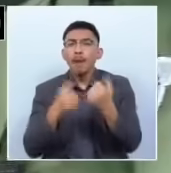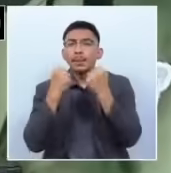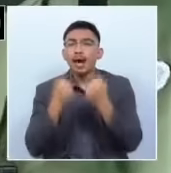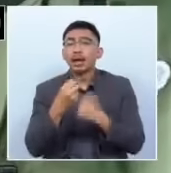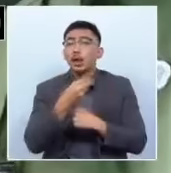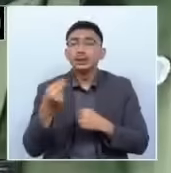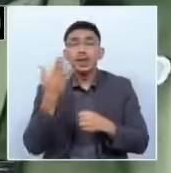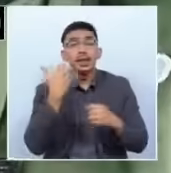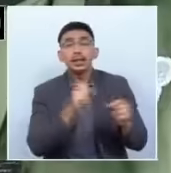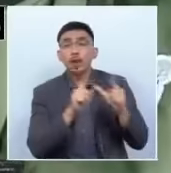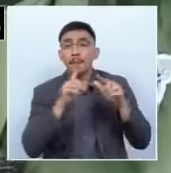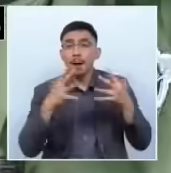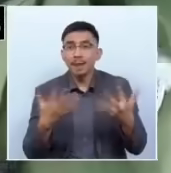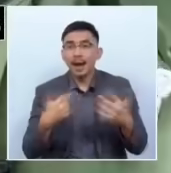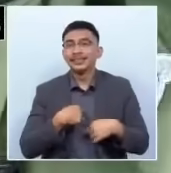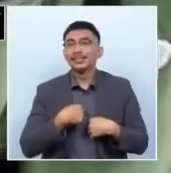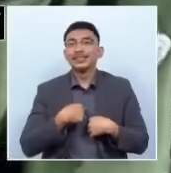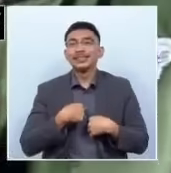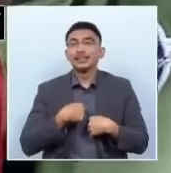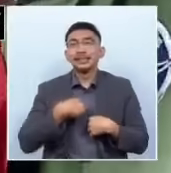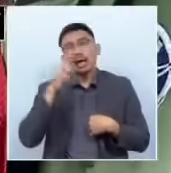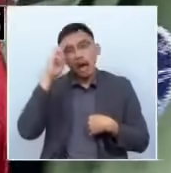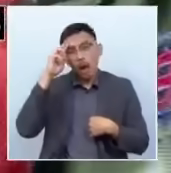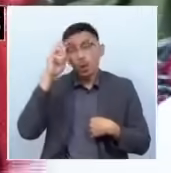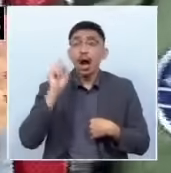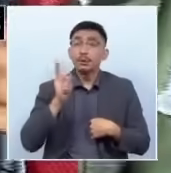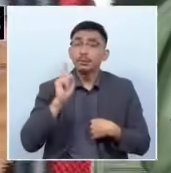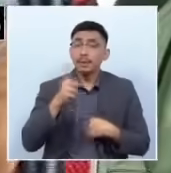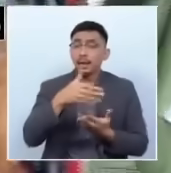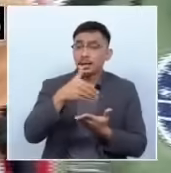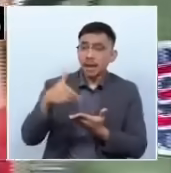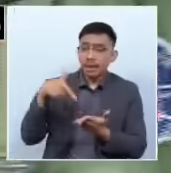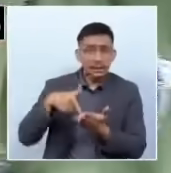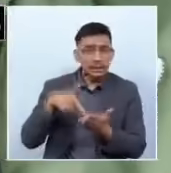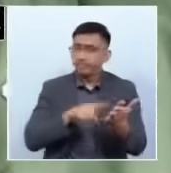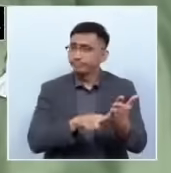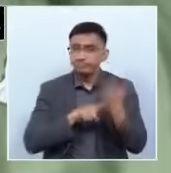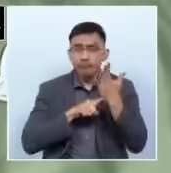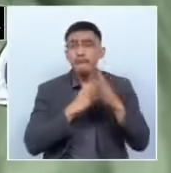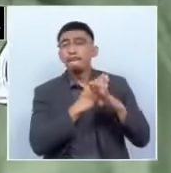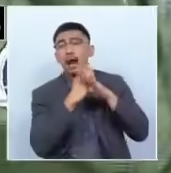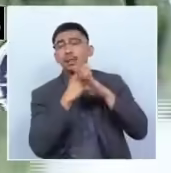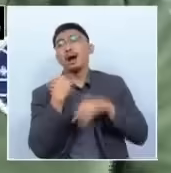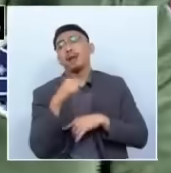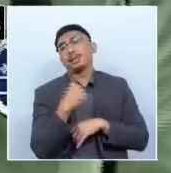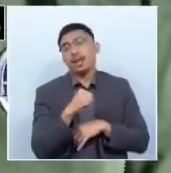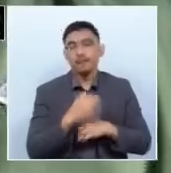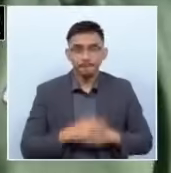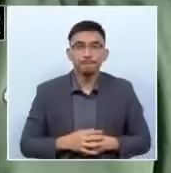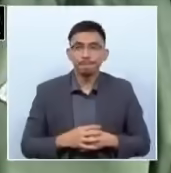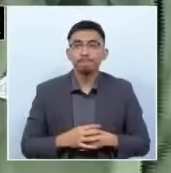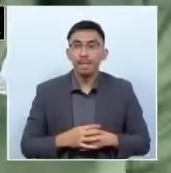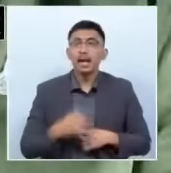sungguh-sungguh Saya meragukan itu karena data ini Kemudian Bapak tidak mampu membantah di sini bahkan saya sudah memberikan ruang